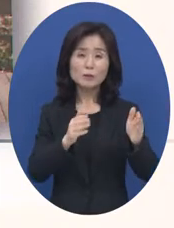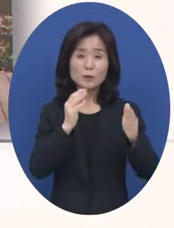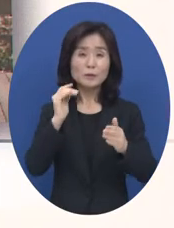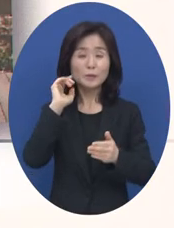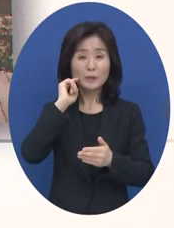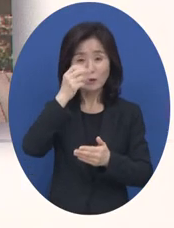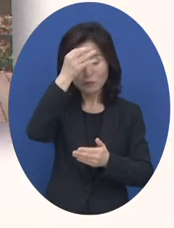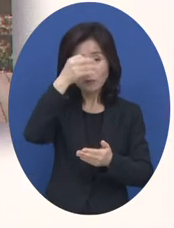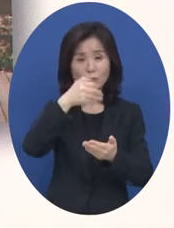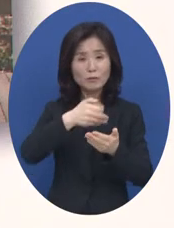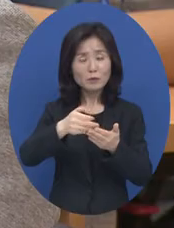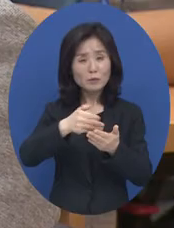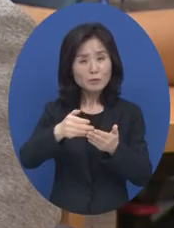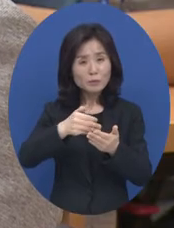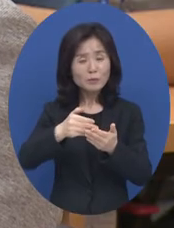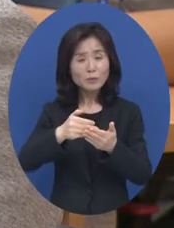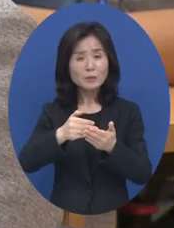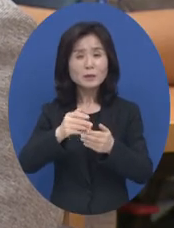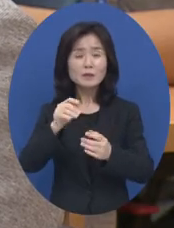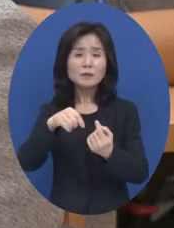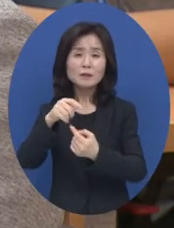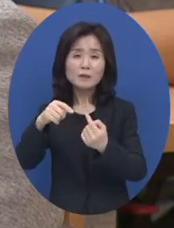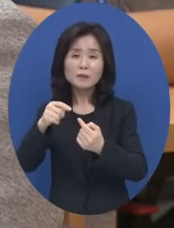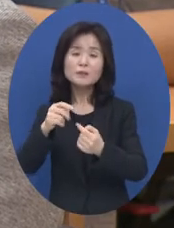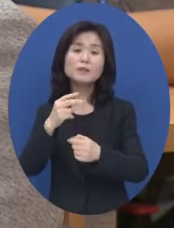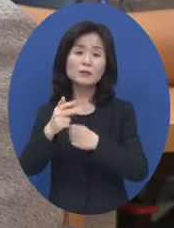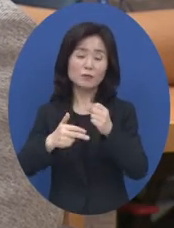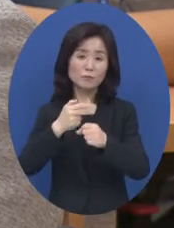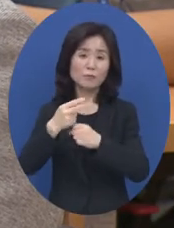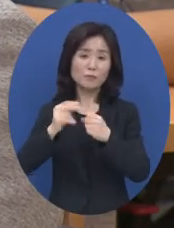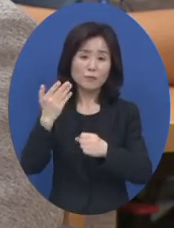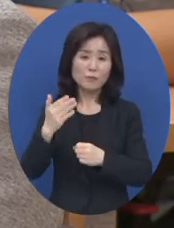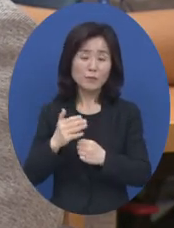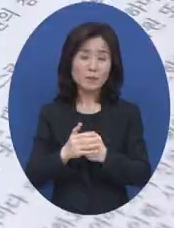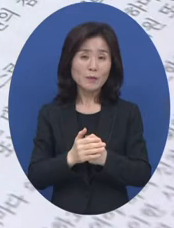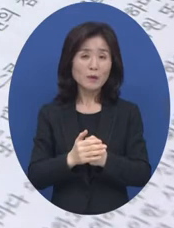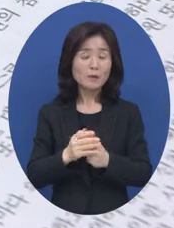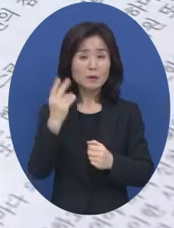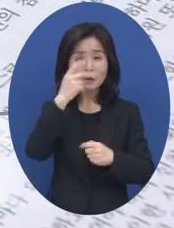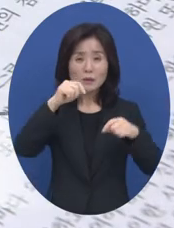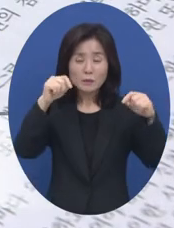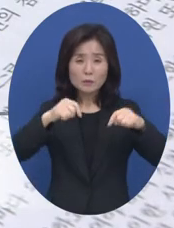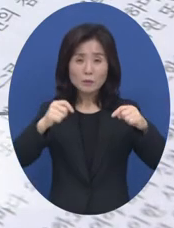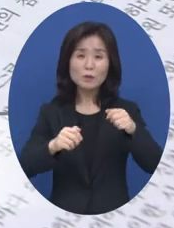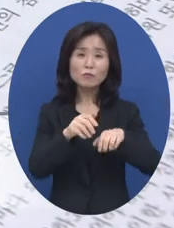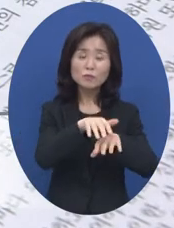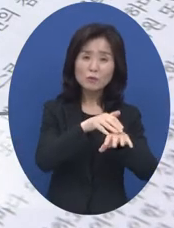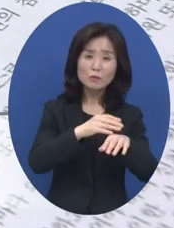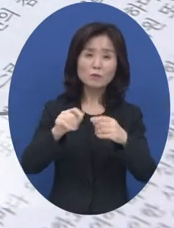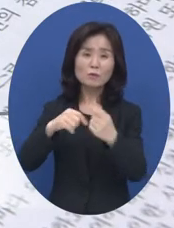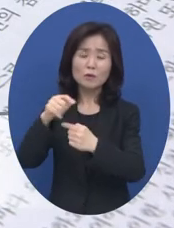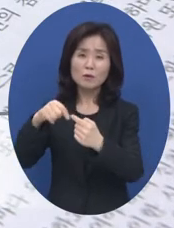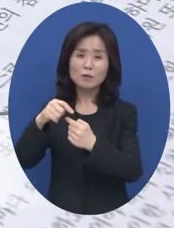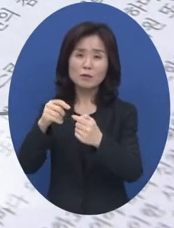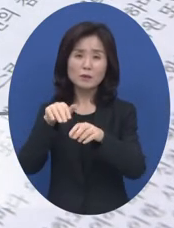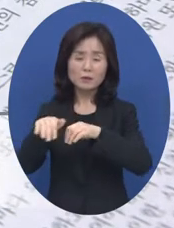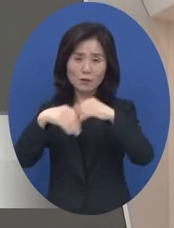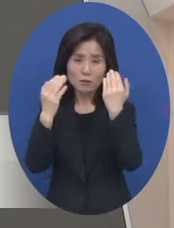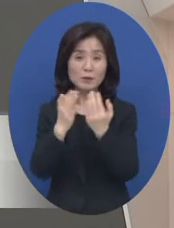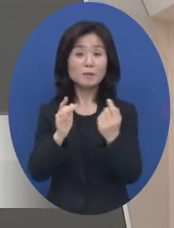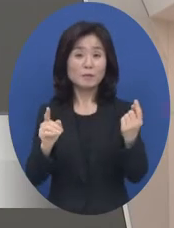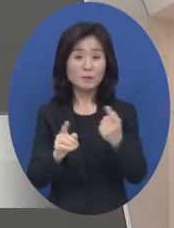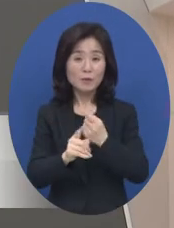인연을 맺었습니다 경기도 건축물 미술작품 제도는 심의위원 의 구성과 운영 방식을 전면 개편하고